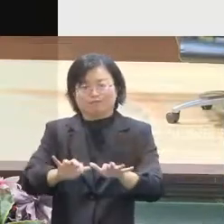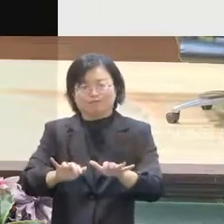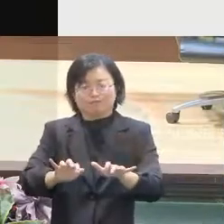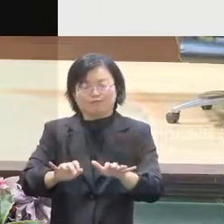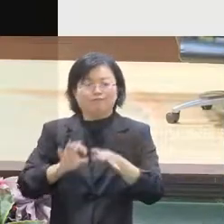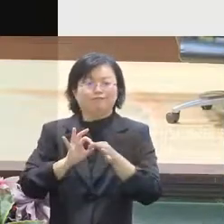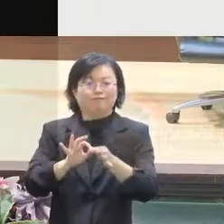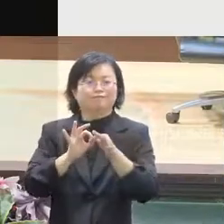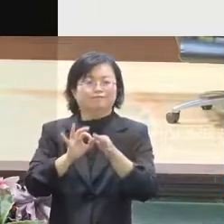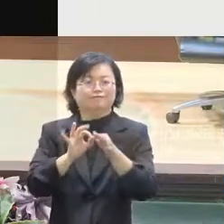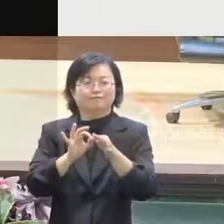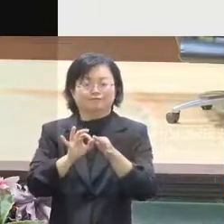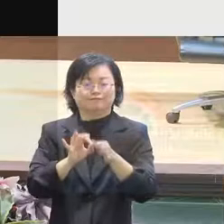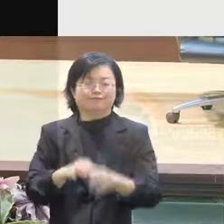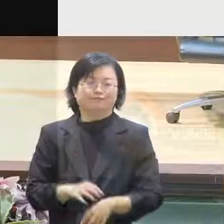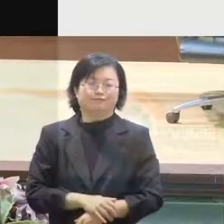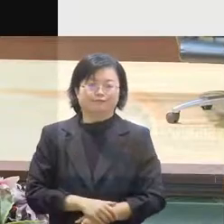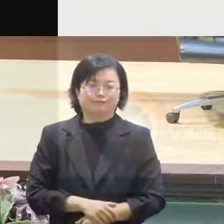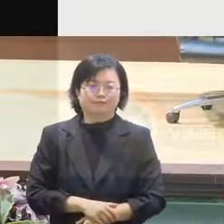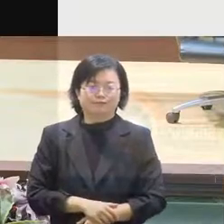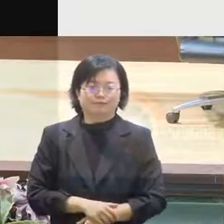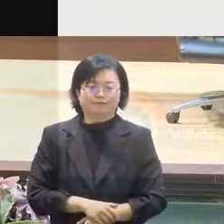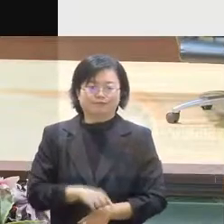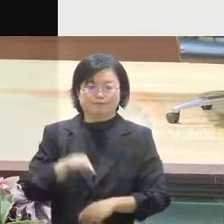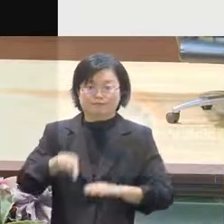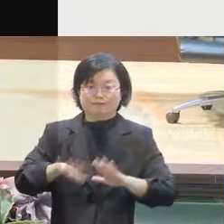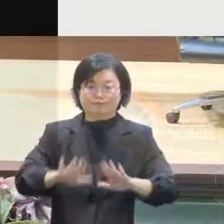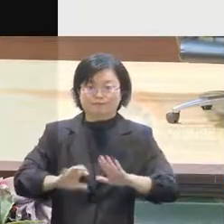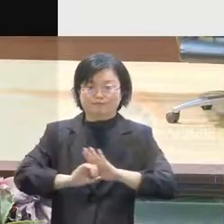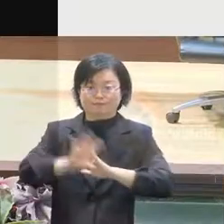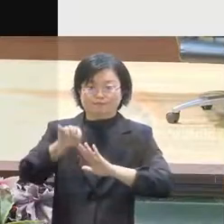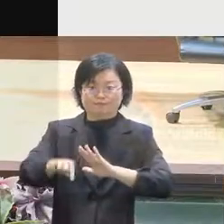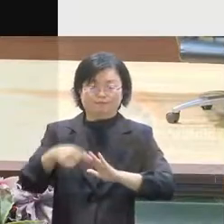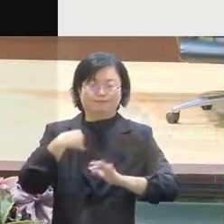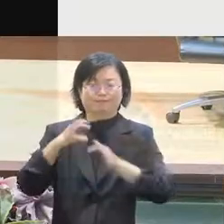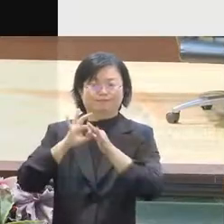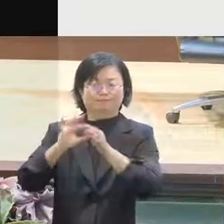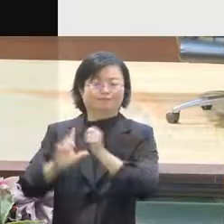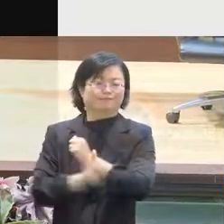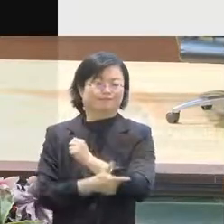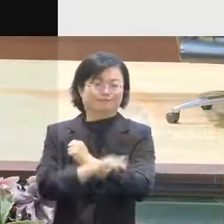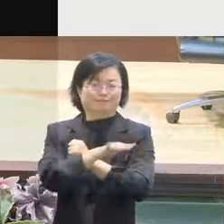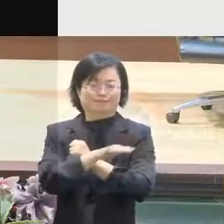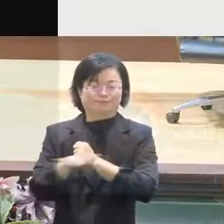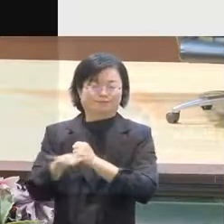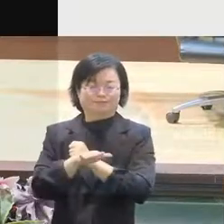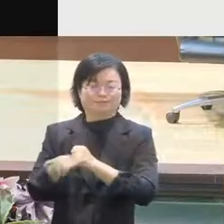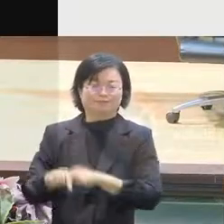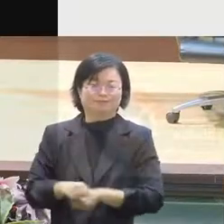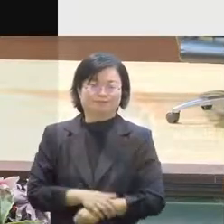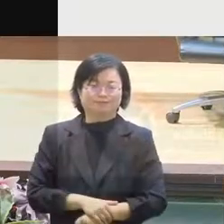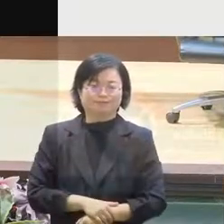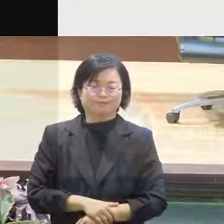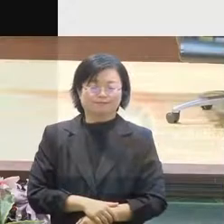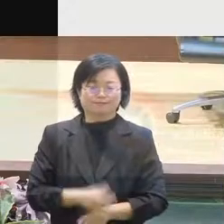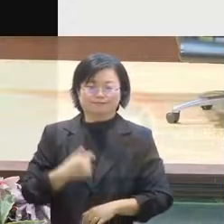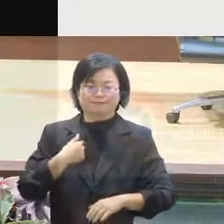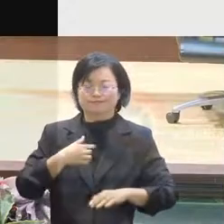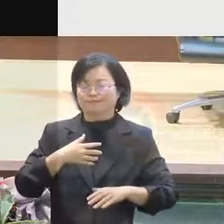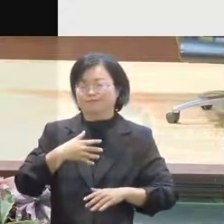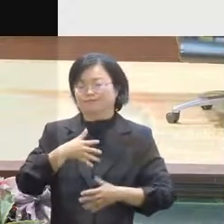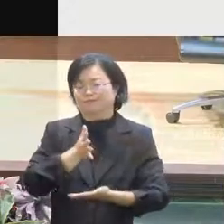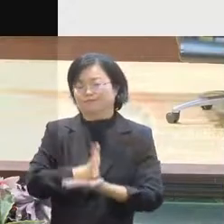系，这是我的联络的方式 benjamin@iso.hk。 好，先谢谢大家，我的分享先到这里。